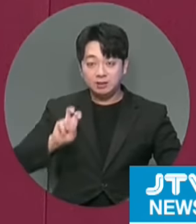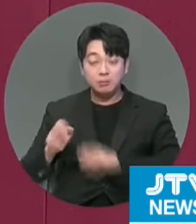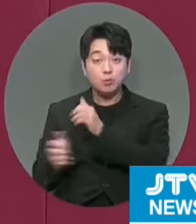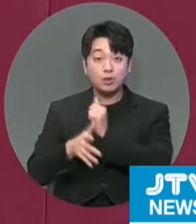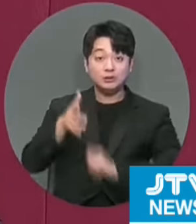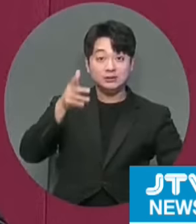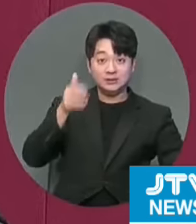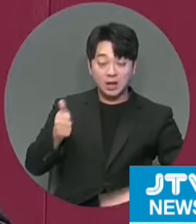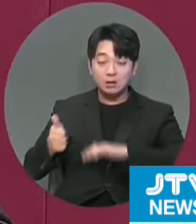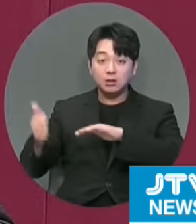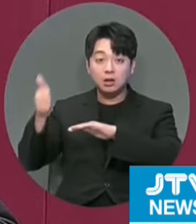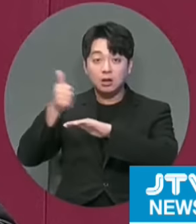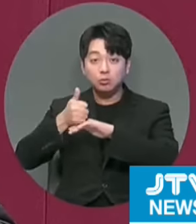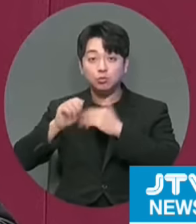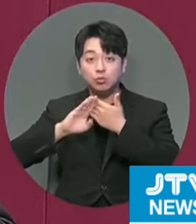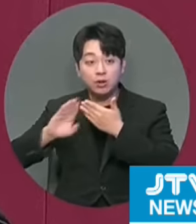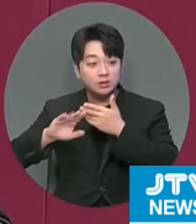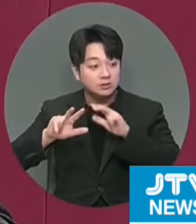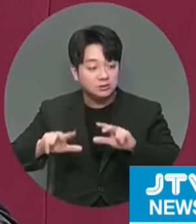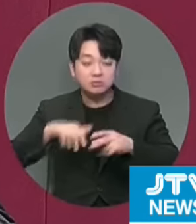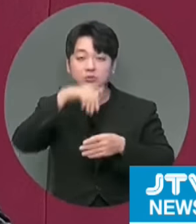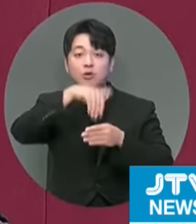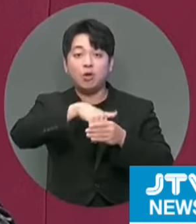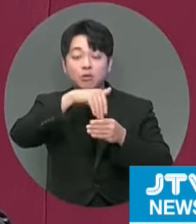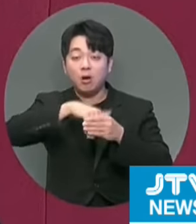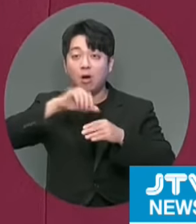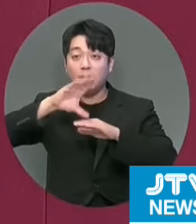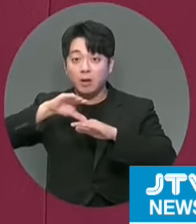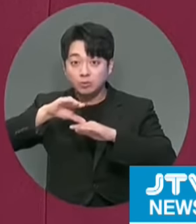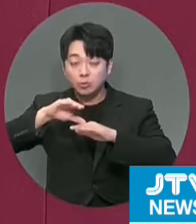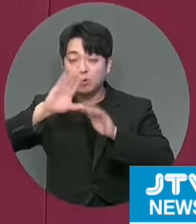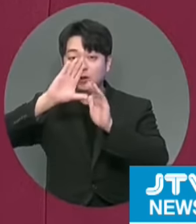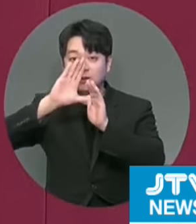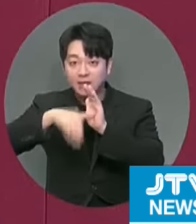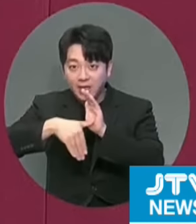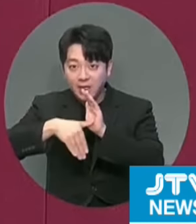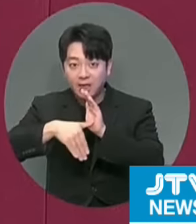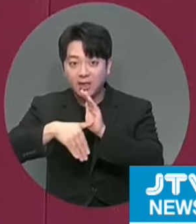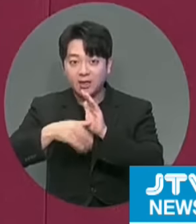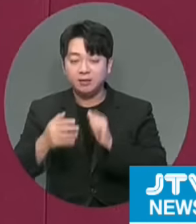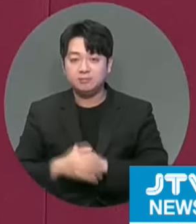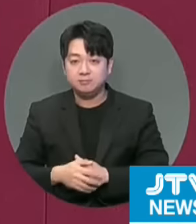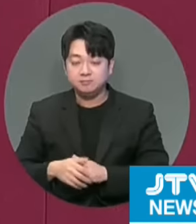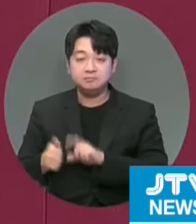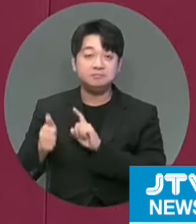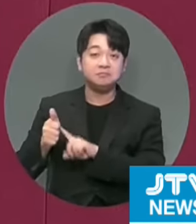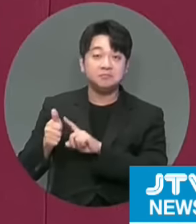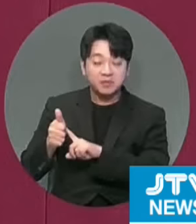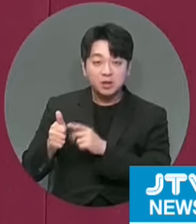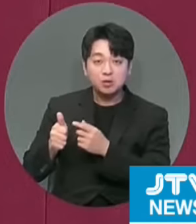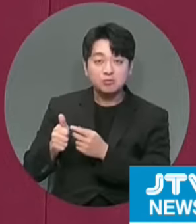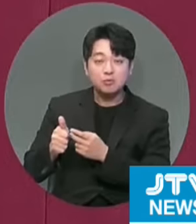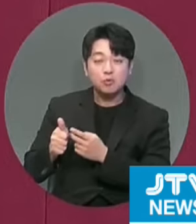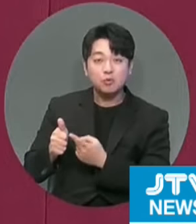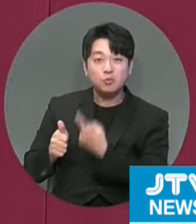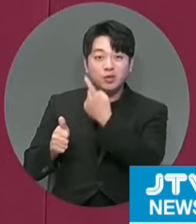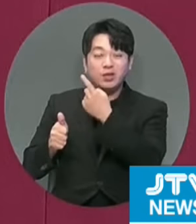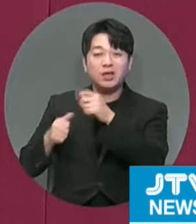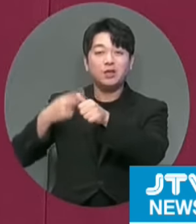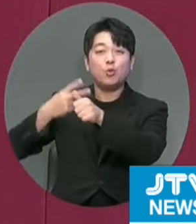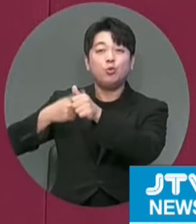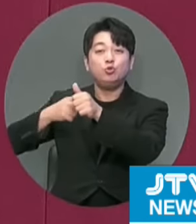최근 재보궐선거까지 류 위원장의 대학원 지도교수가 선거방송심의위원장으로 활동했습니다. 혐오